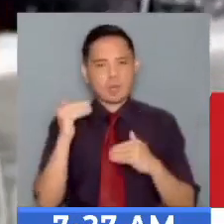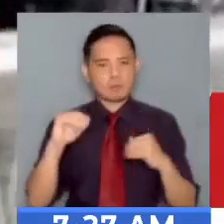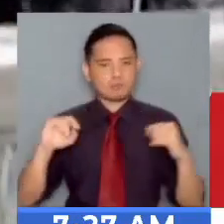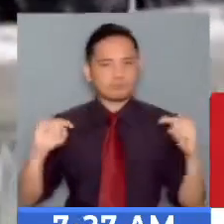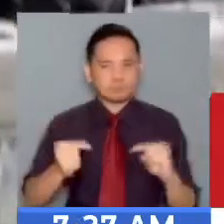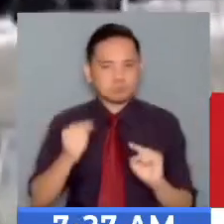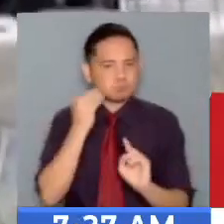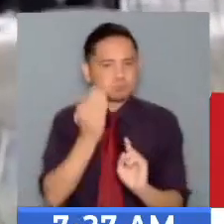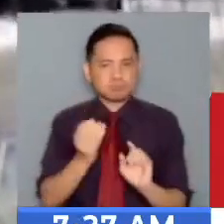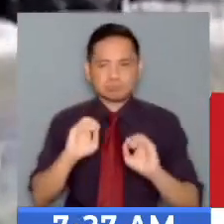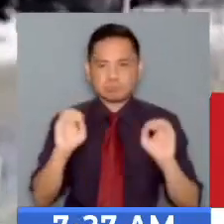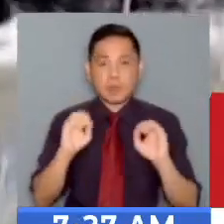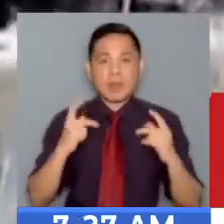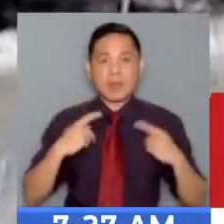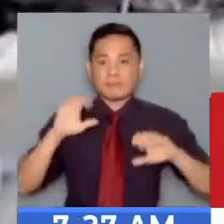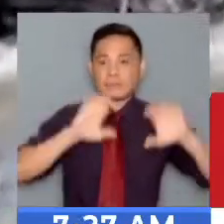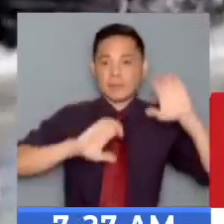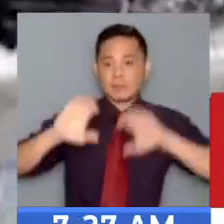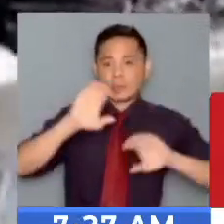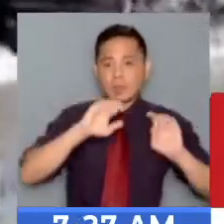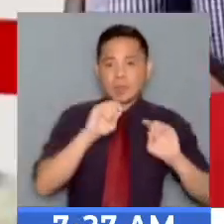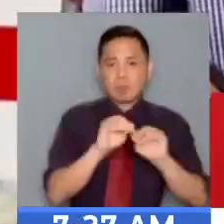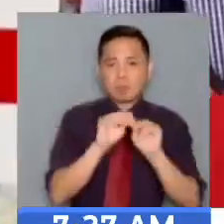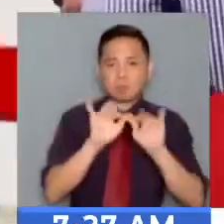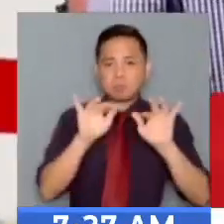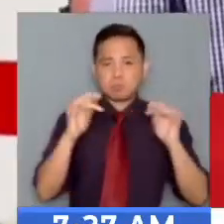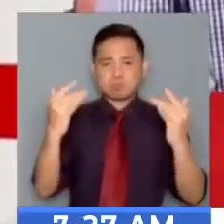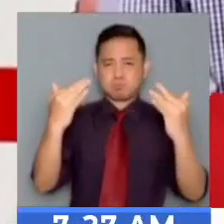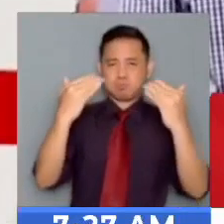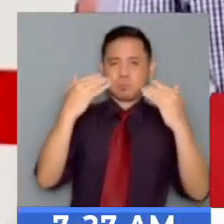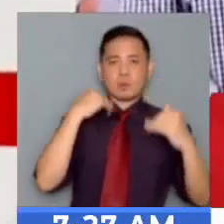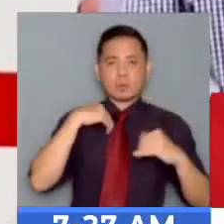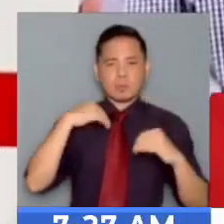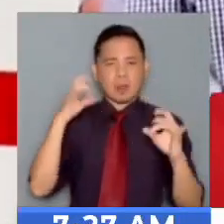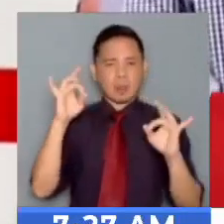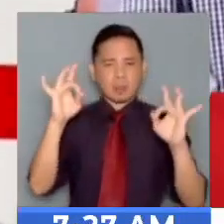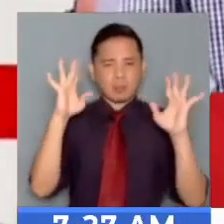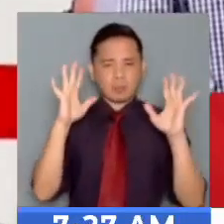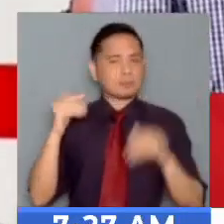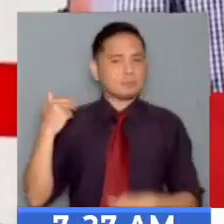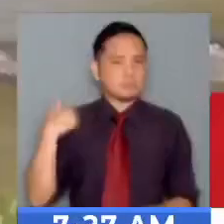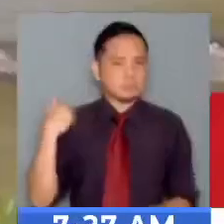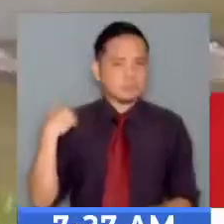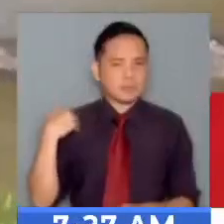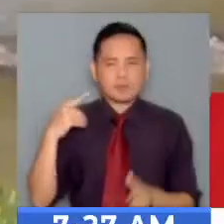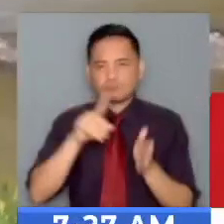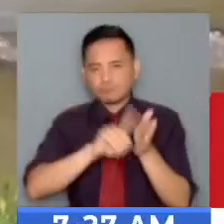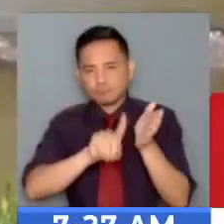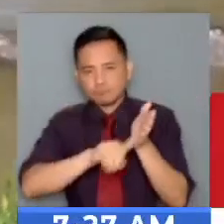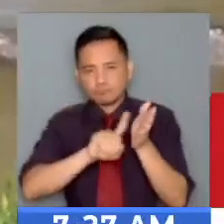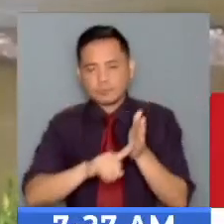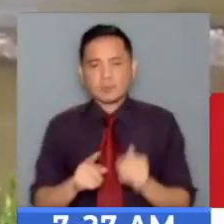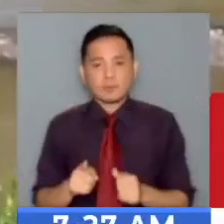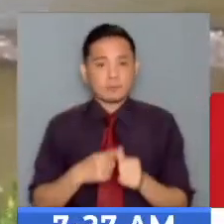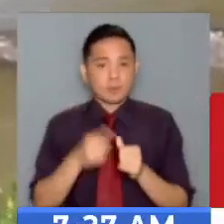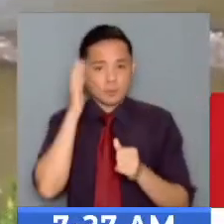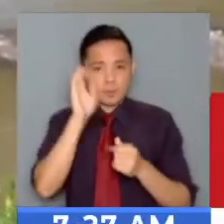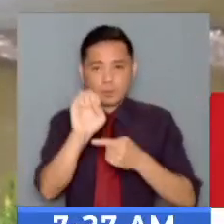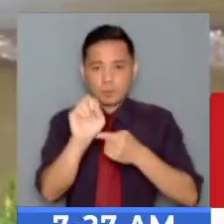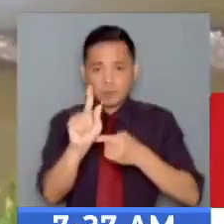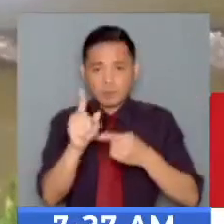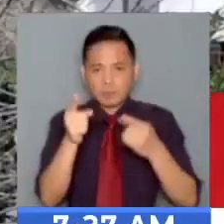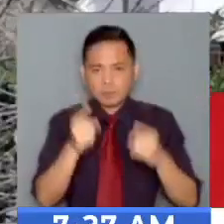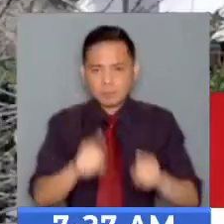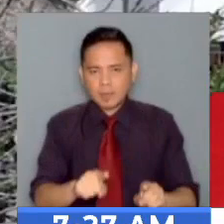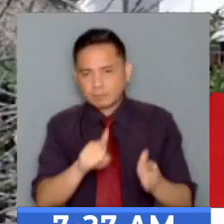hindi naman daw sumingaw batay sa initial air quality assessment. Inaalam pa ng mga otoridad kung ano ang unang nangyari, ang pagdiskaril ng tren o ang